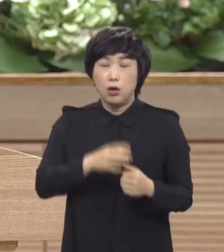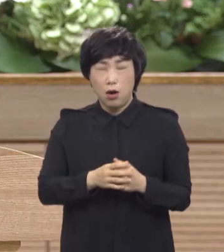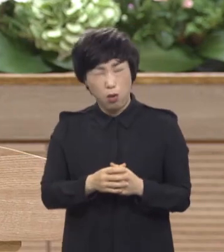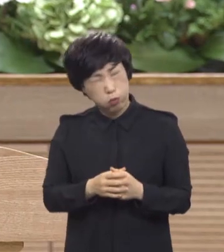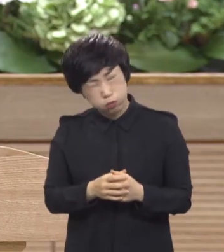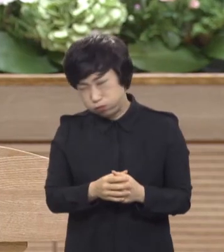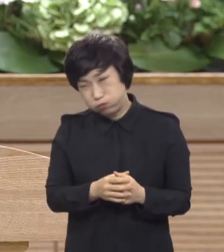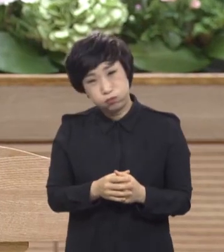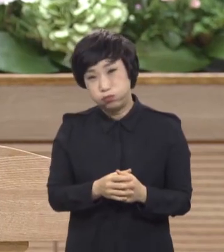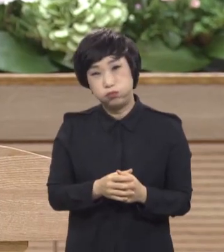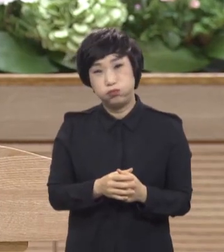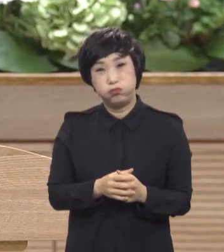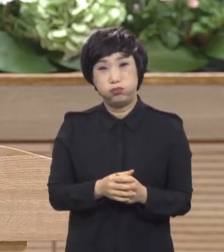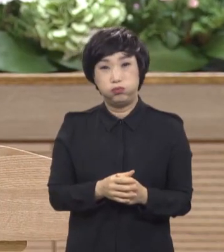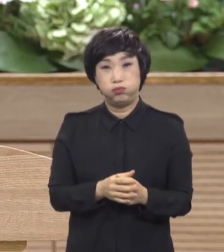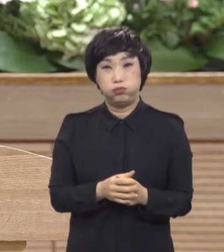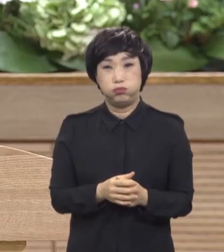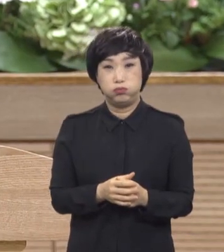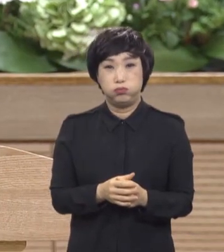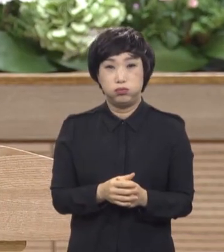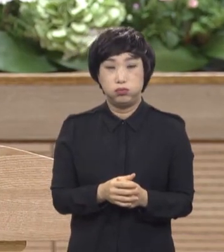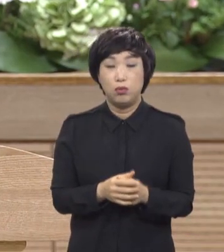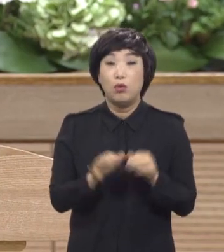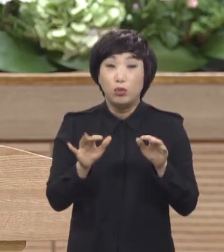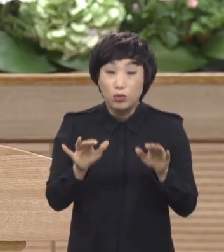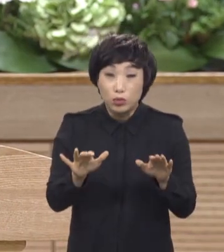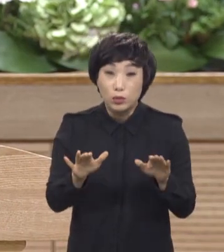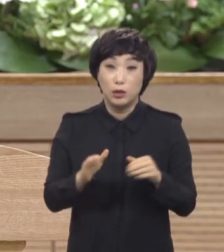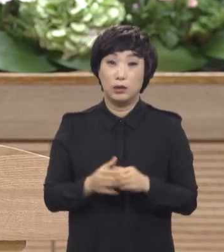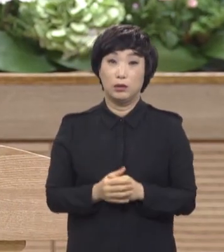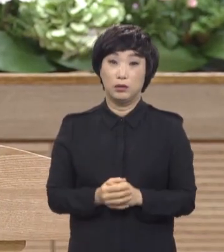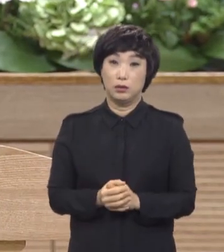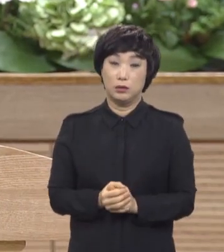상황도 없습니다 그러니